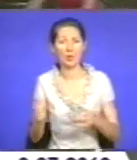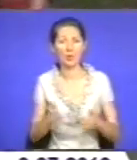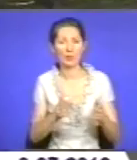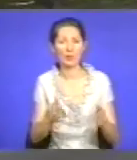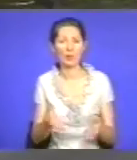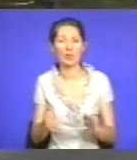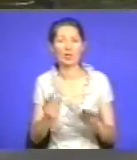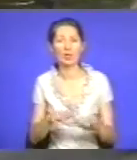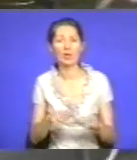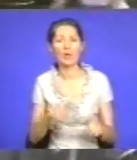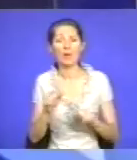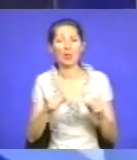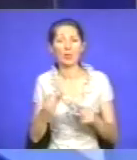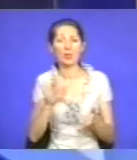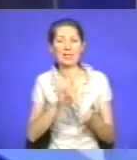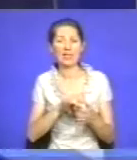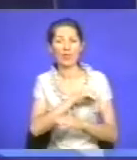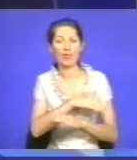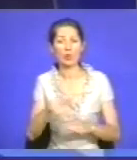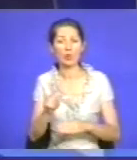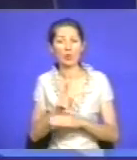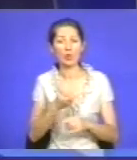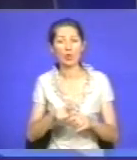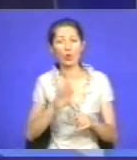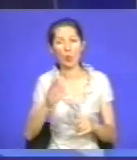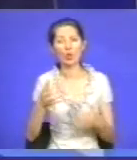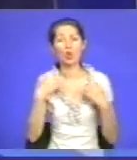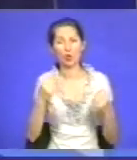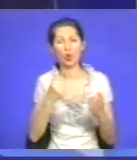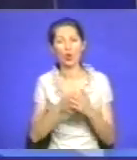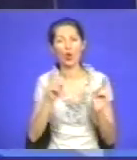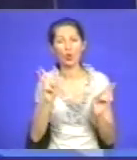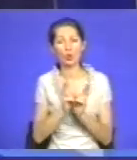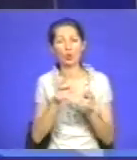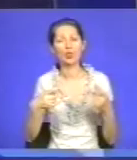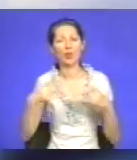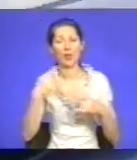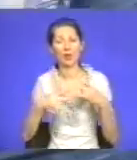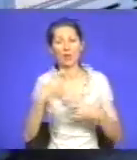вулицями Тернополя. На цьому будьте здорові. До зустрічі в ефірі.